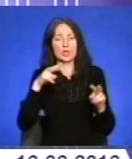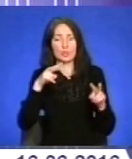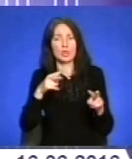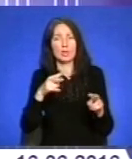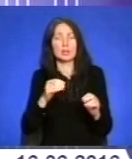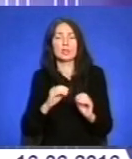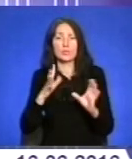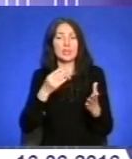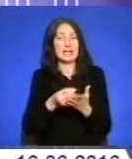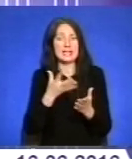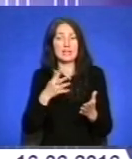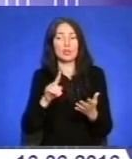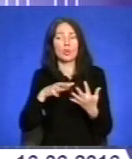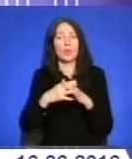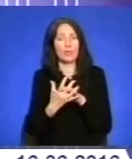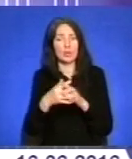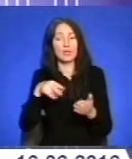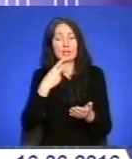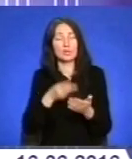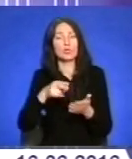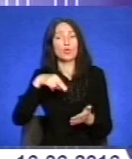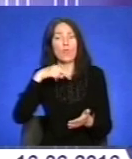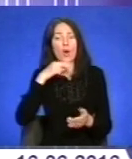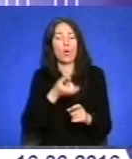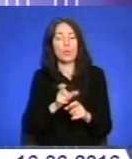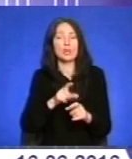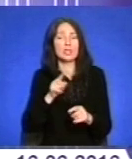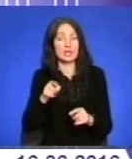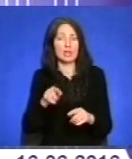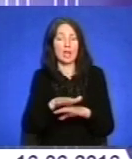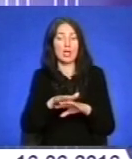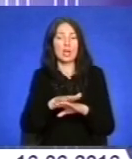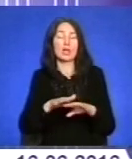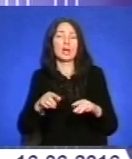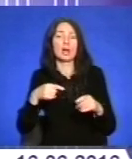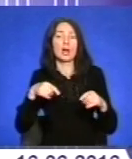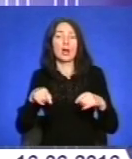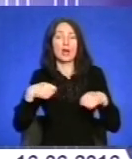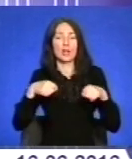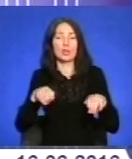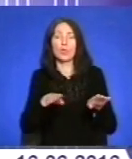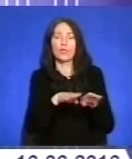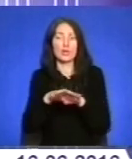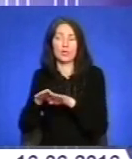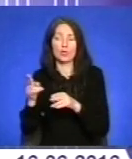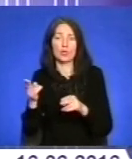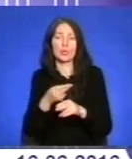то аграрії і фермери звернуть більшу увагу на це і ринок вирівнюють без жодного